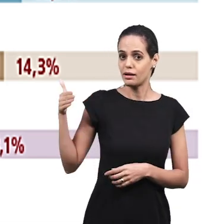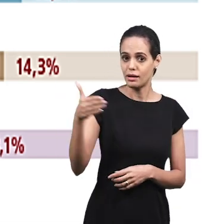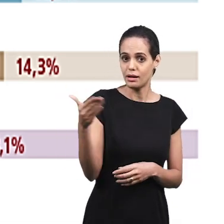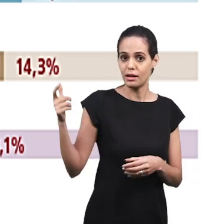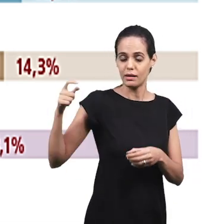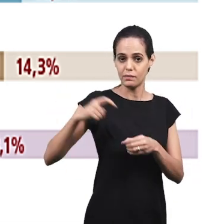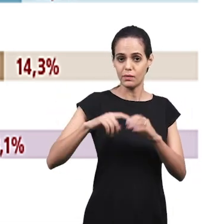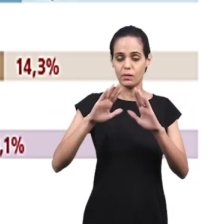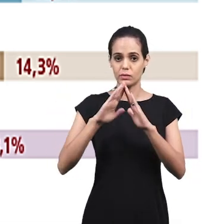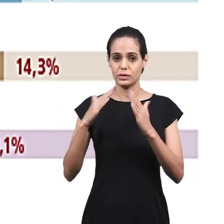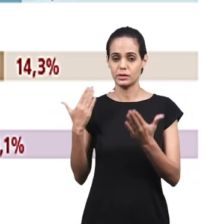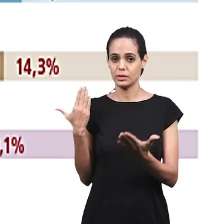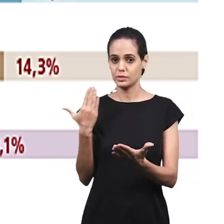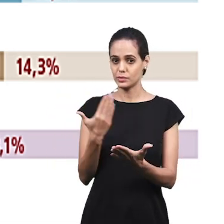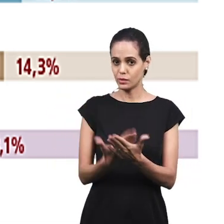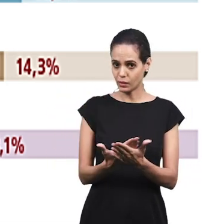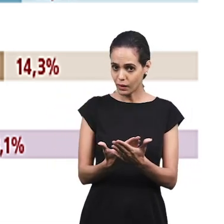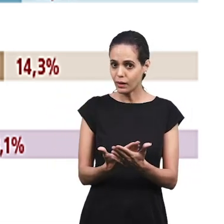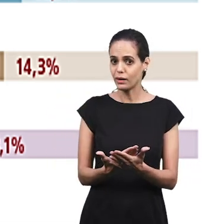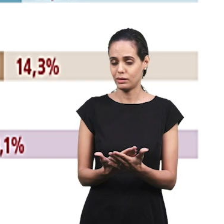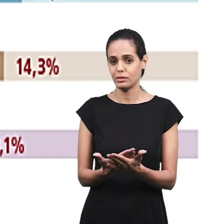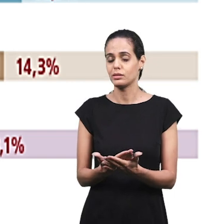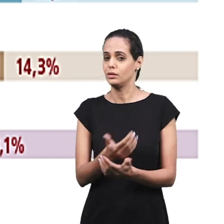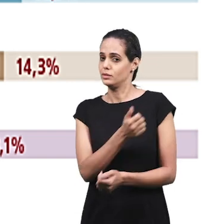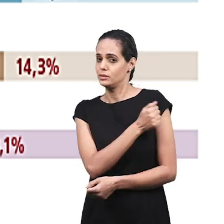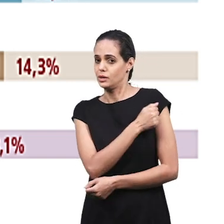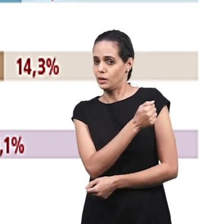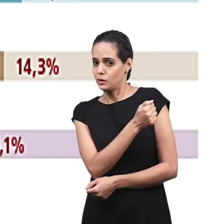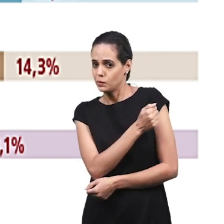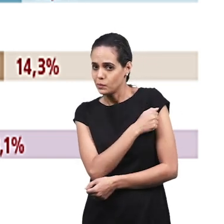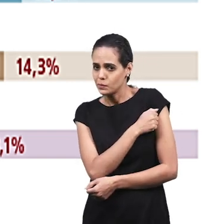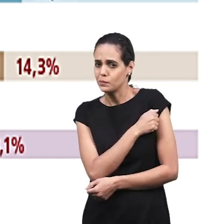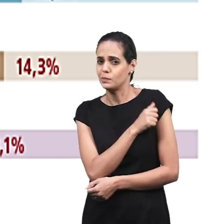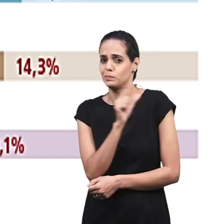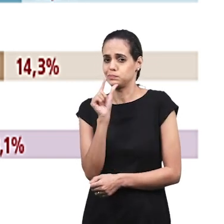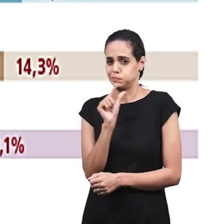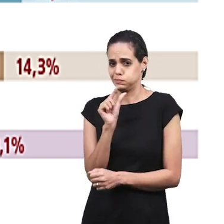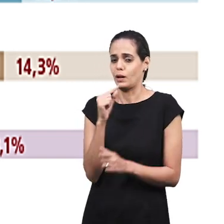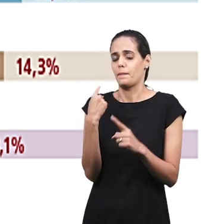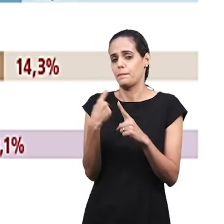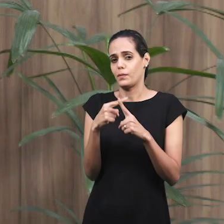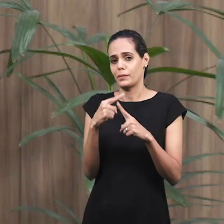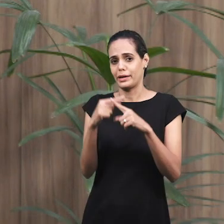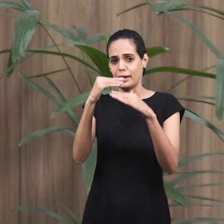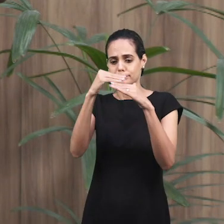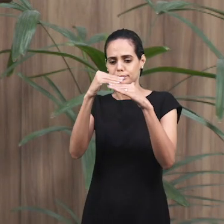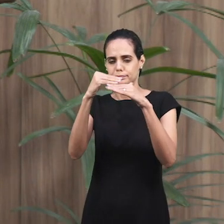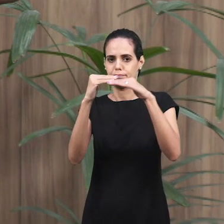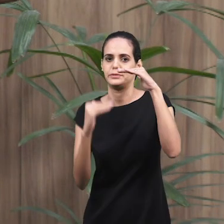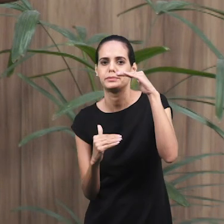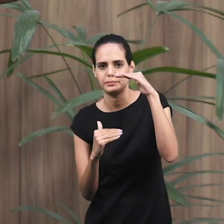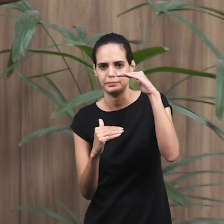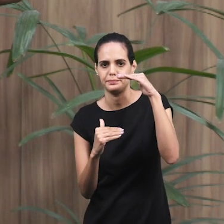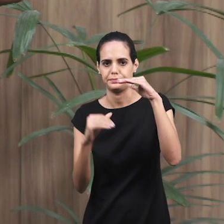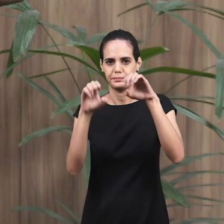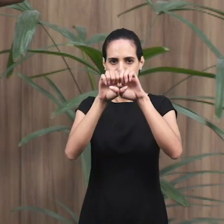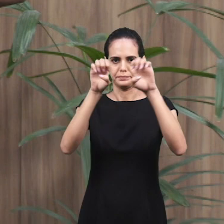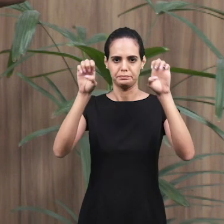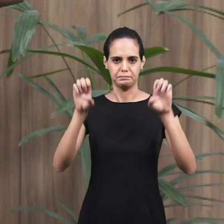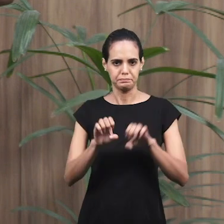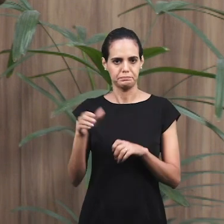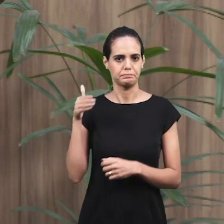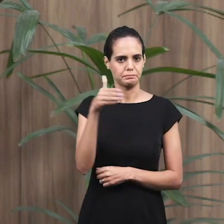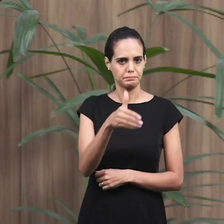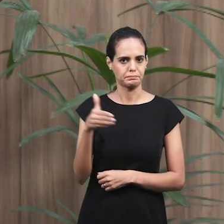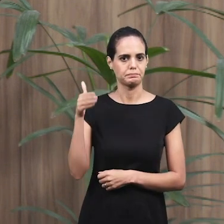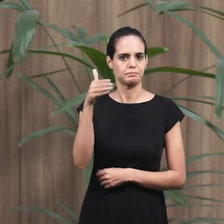petit, spécialement parce que il y a l'inégalité, la condition de structure et de manutention d'une fréquence